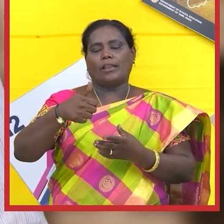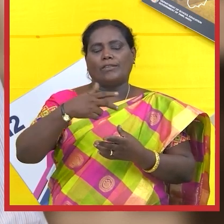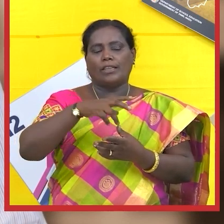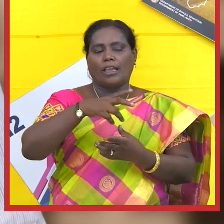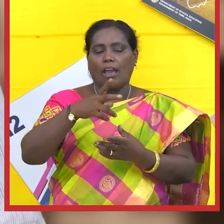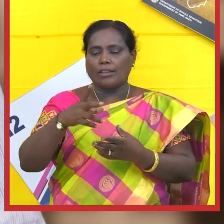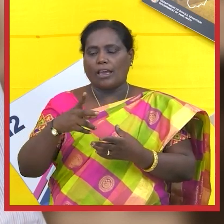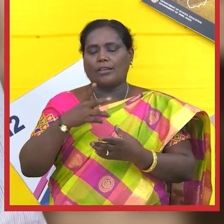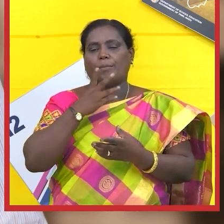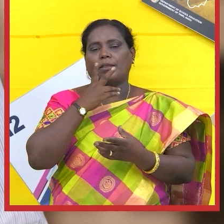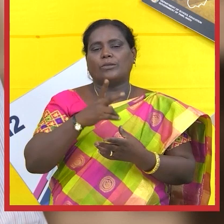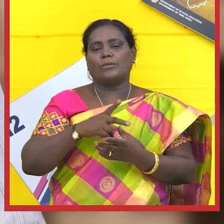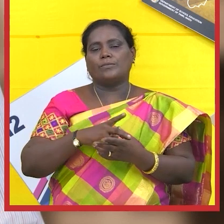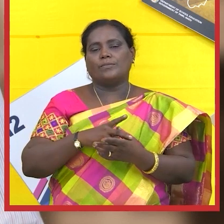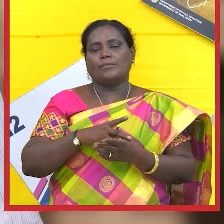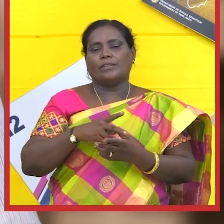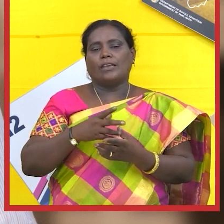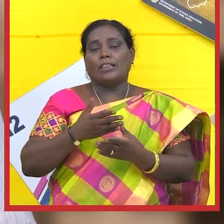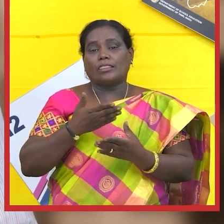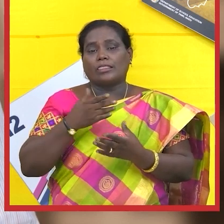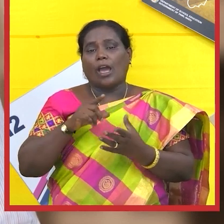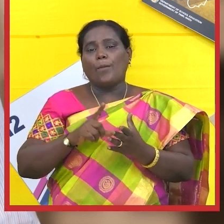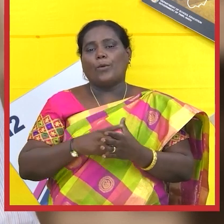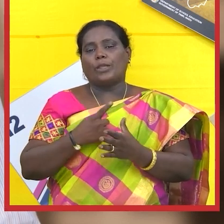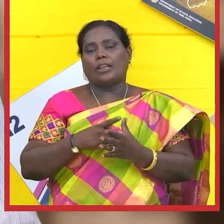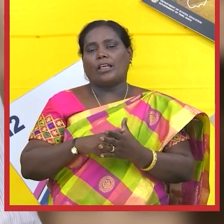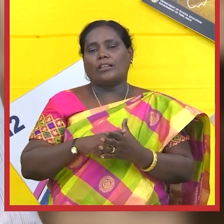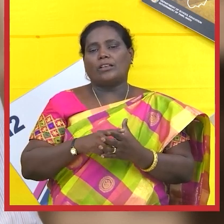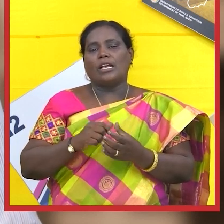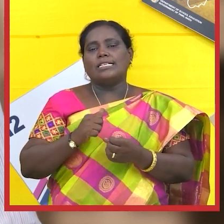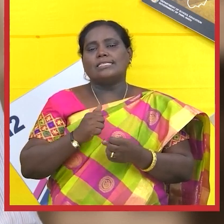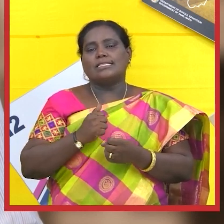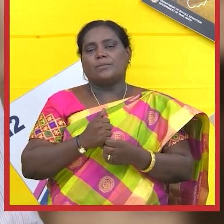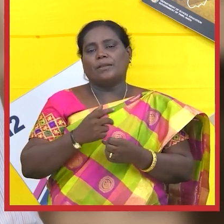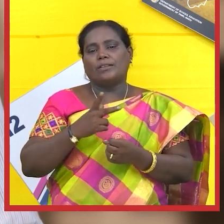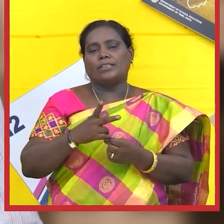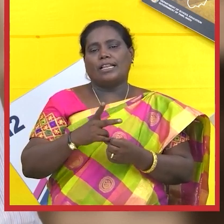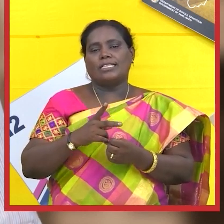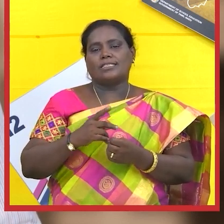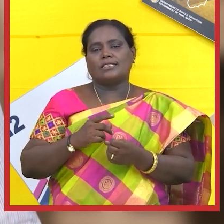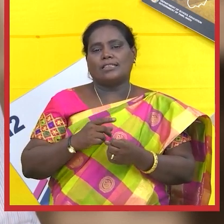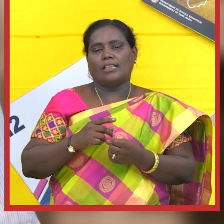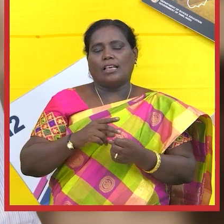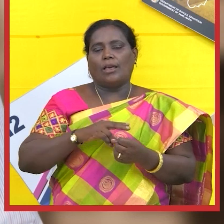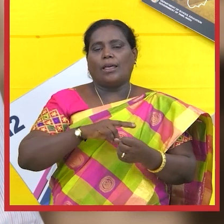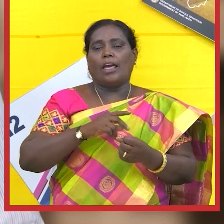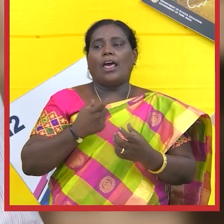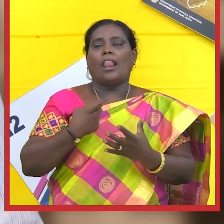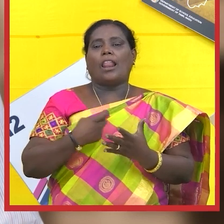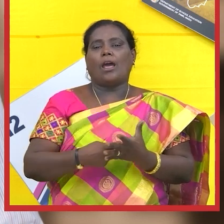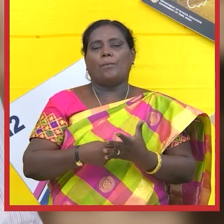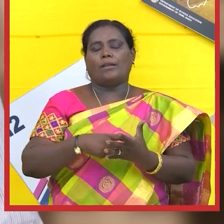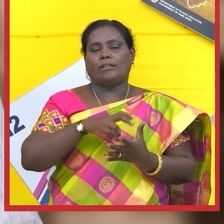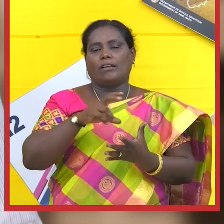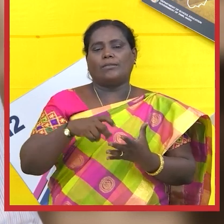சாமிநாதர் சிவை தாமோதரனார் எஃப்டபிள்யூ எல்லிஸ் அதேபோல் ராபர்ட்